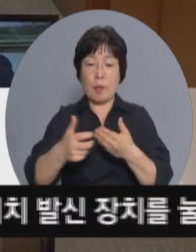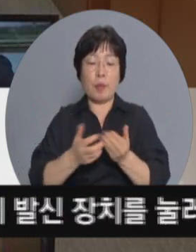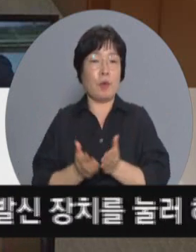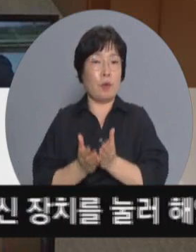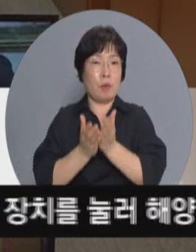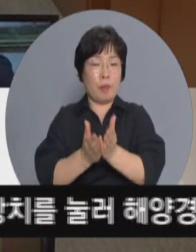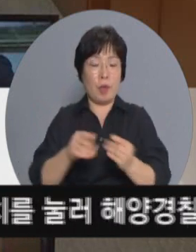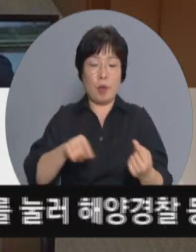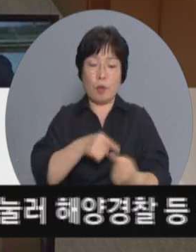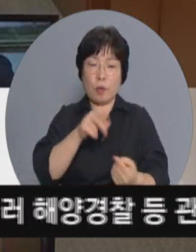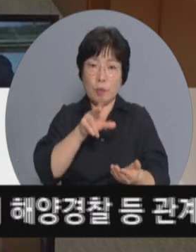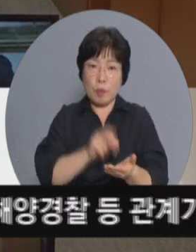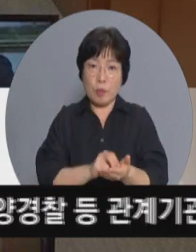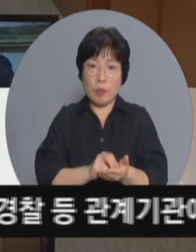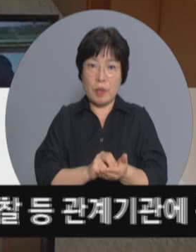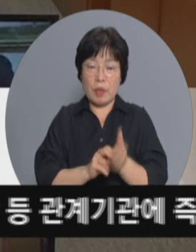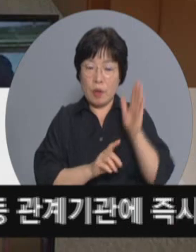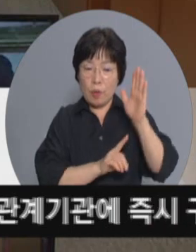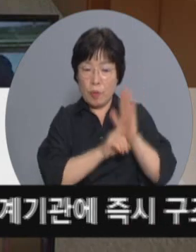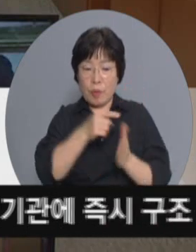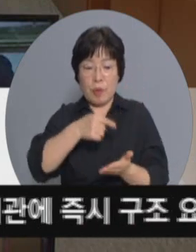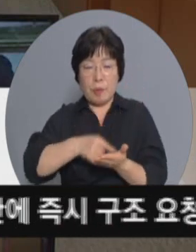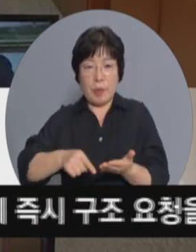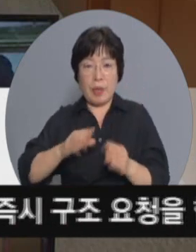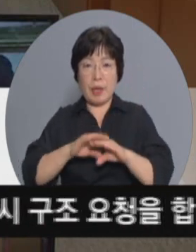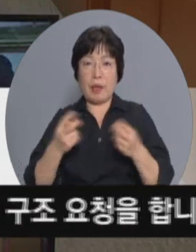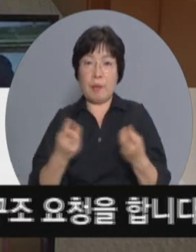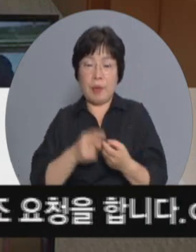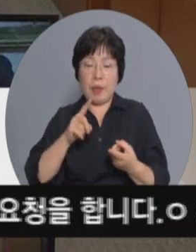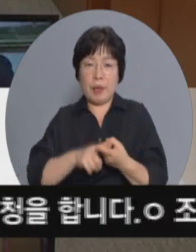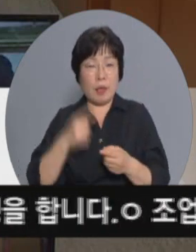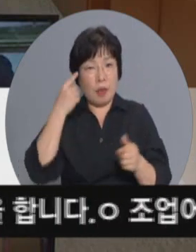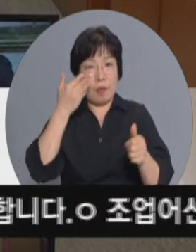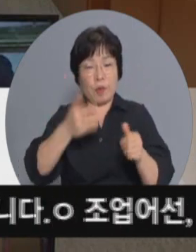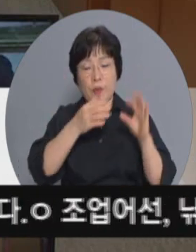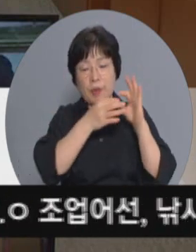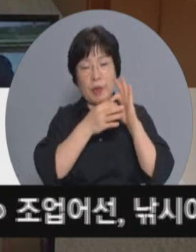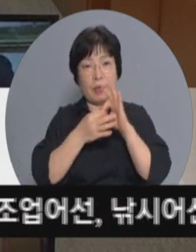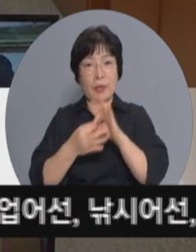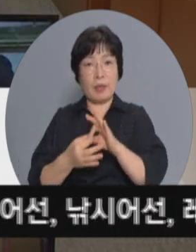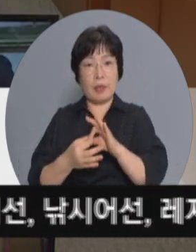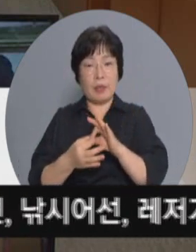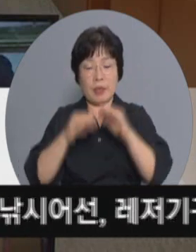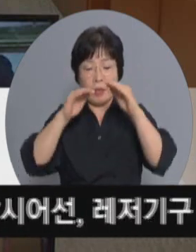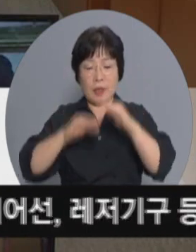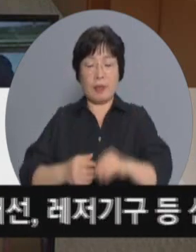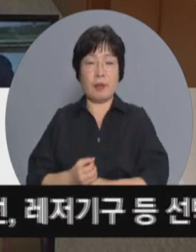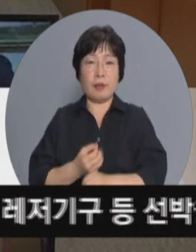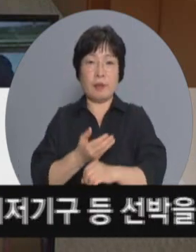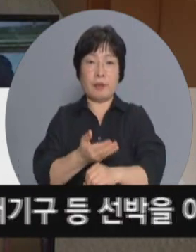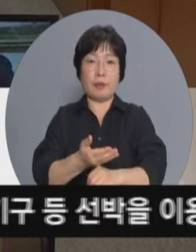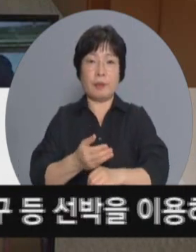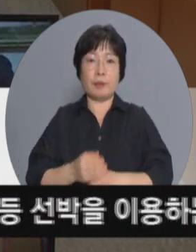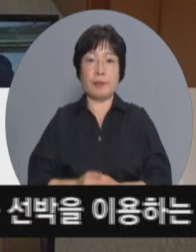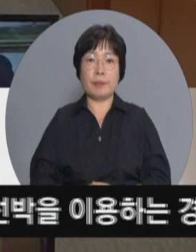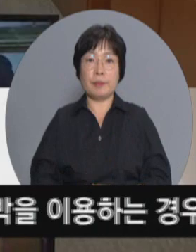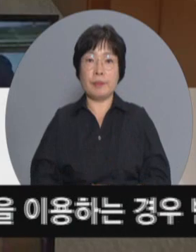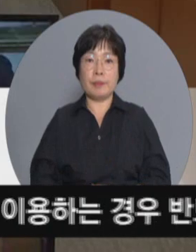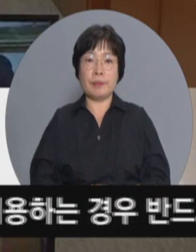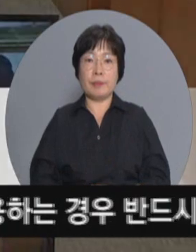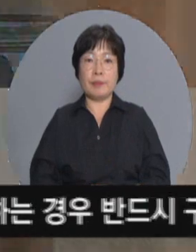병원선 운영 문제와 고수원 피해 대책 등에 대한 의원들의 질의가 이어졌는데요. 박종호 기자가 정리했습니다.